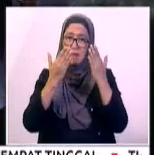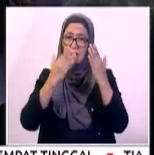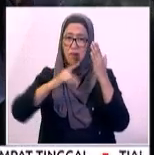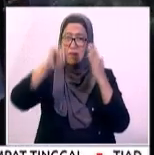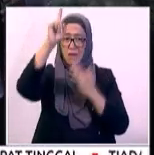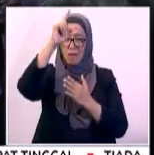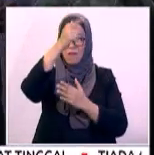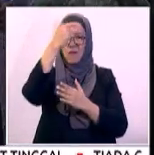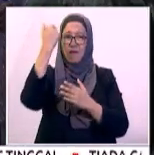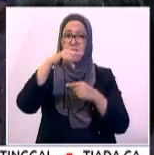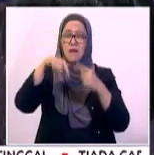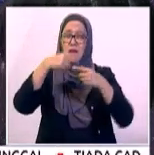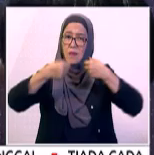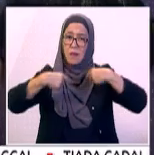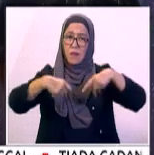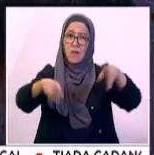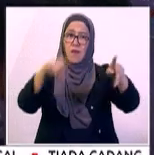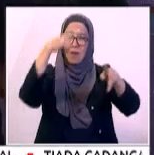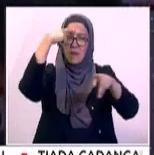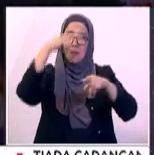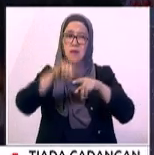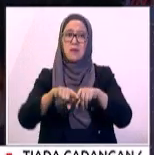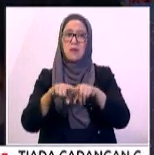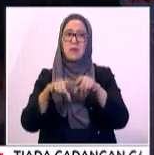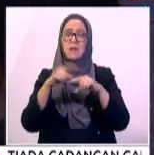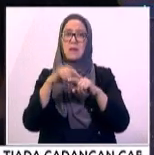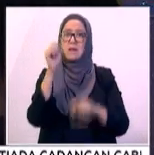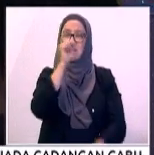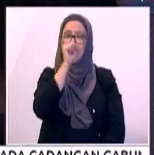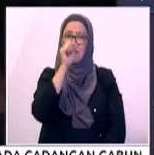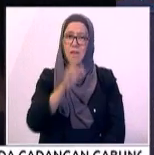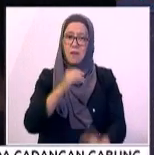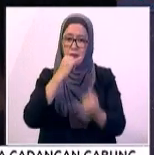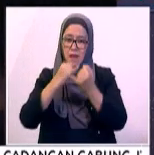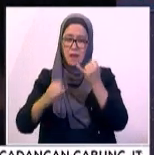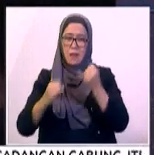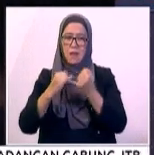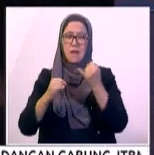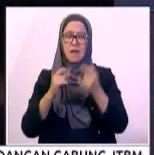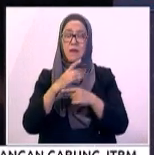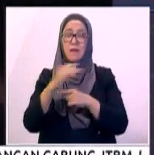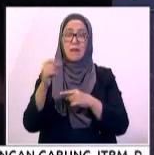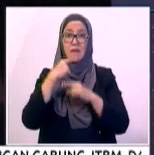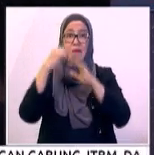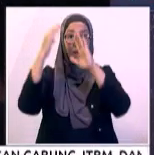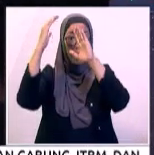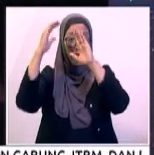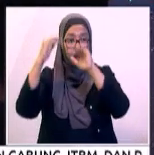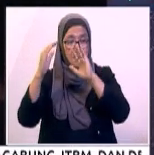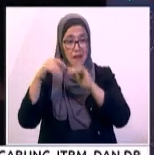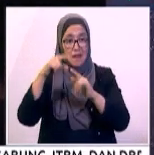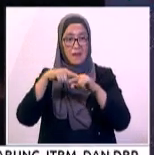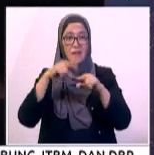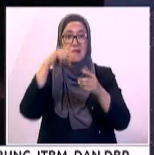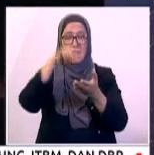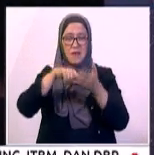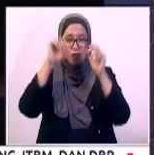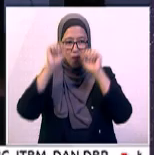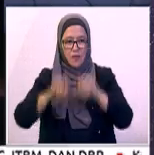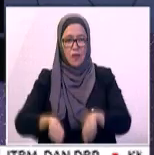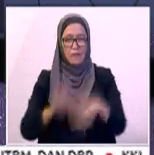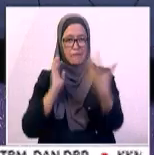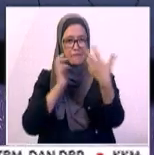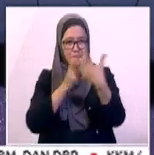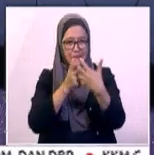Terakhir, ciptaan komposer muda Danish dan Night Saidin, dan berharap agar buah tangan terbaru ini menepati selera pendengar tanah